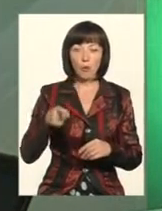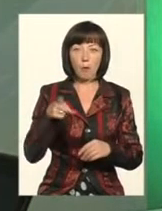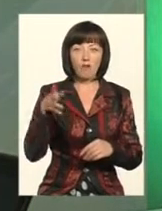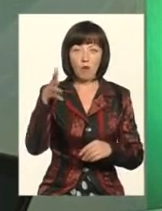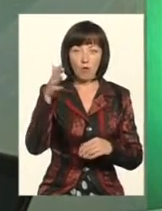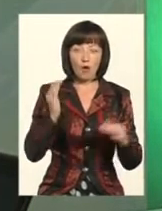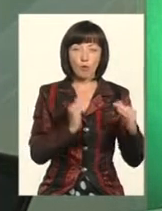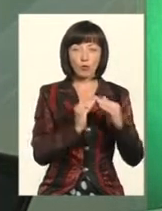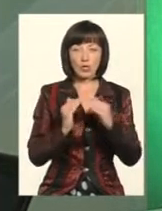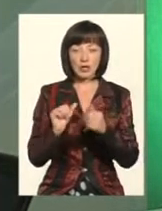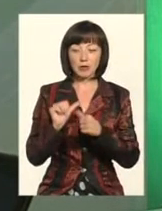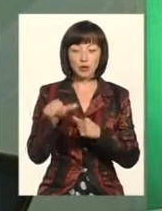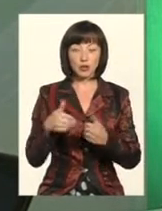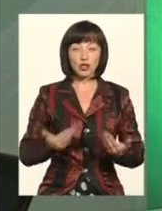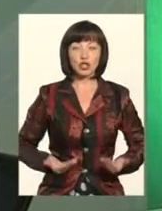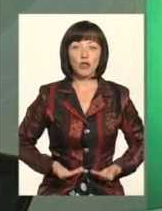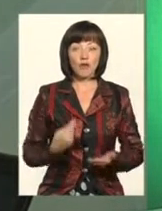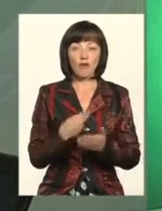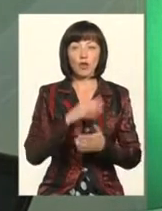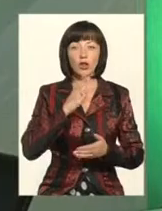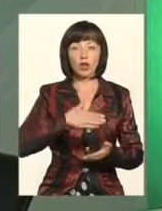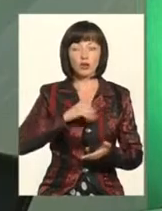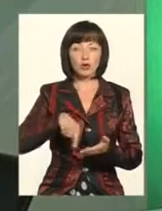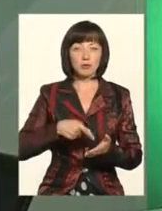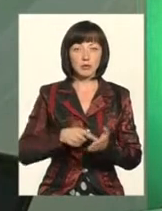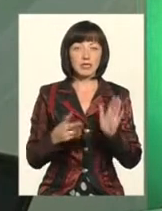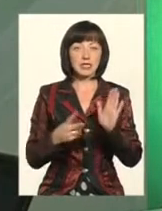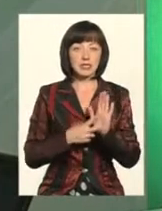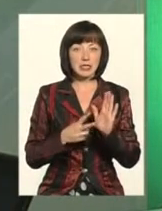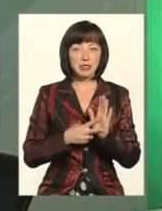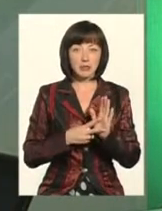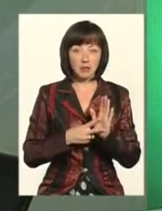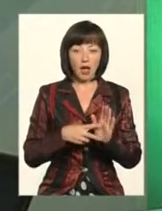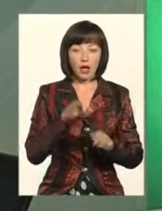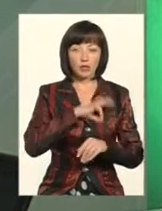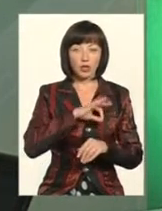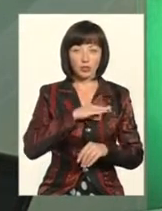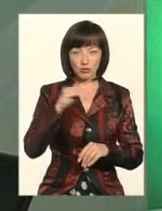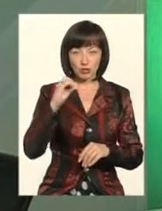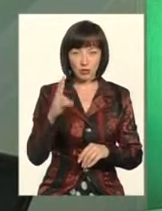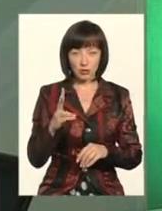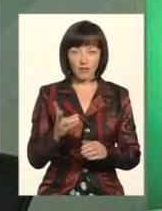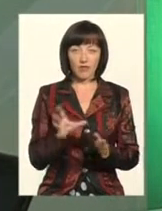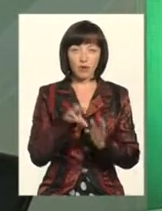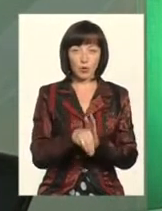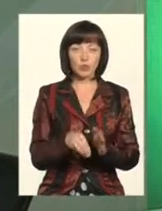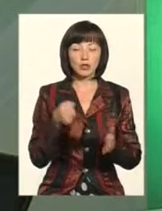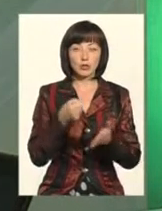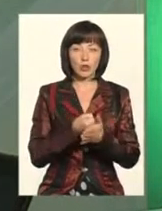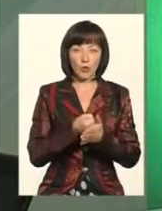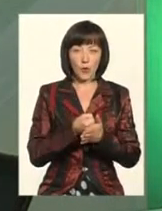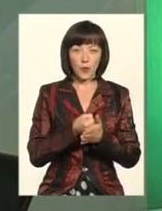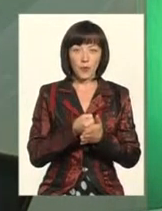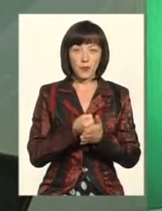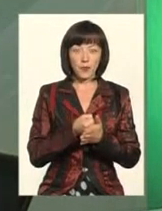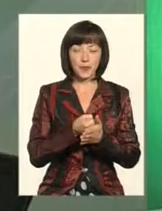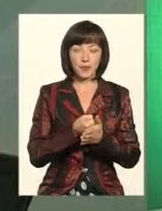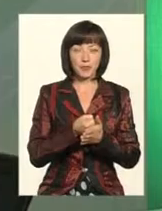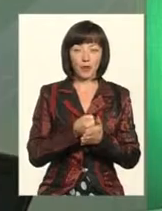того, житловий фонд нашого міста обслуговує 7 житлово-експлуатаційних контор, які відносяться, є